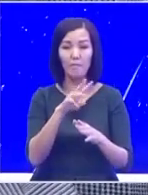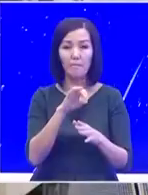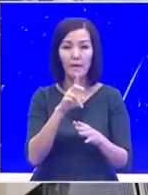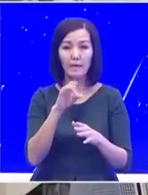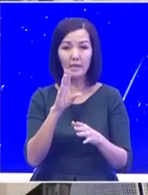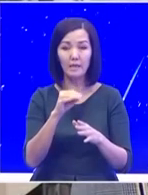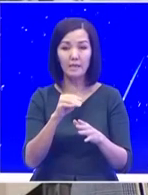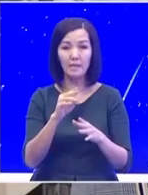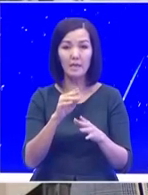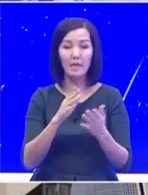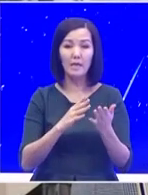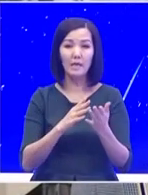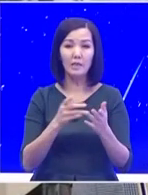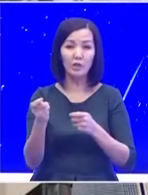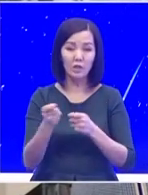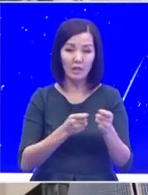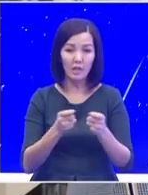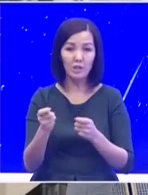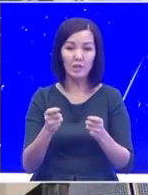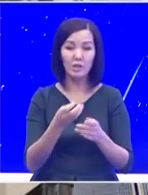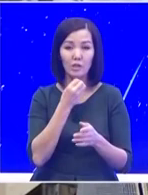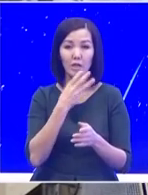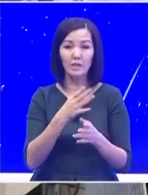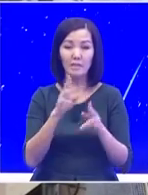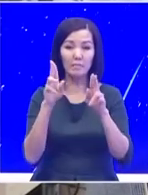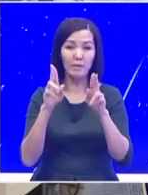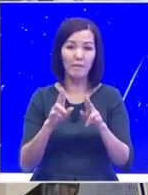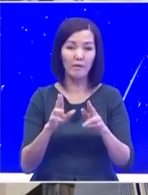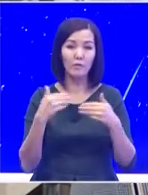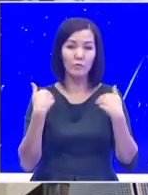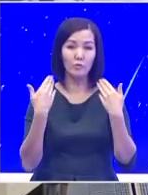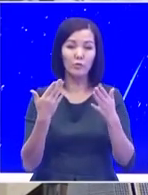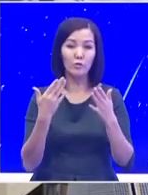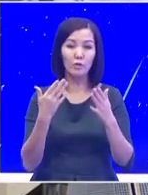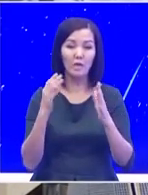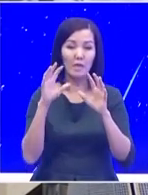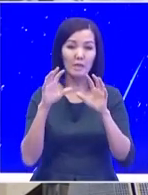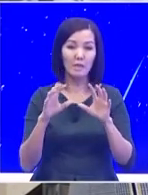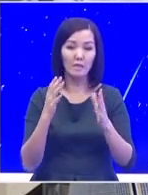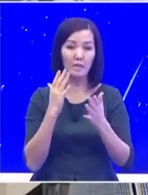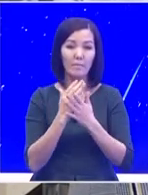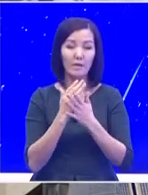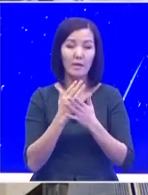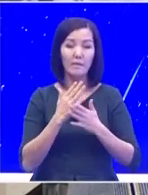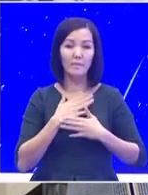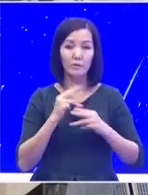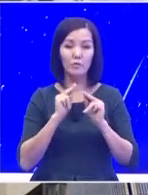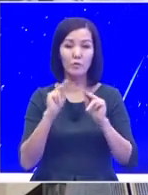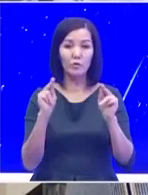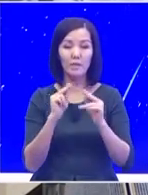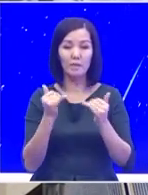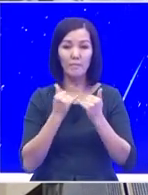жөнінде, тәлімгерлік жұмыс жөнінде жақсы-жақсы нормалар қосылған. Сондықтан заң біздің ұстаздың